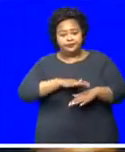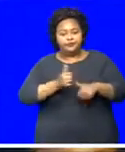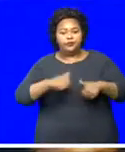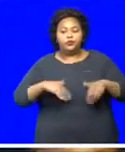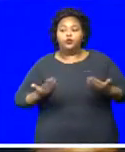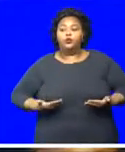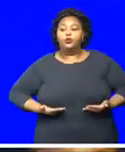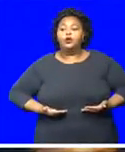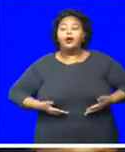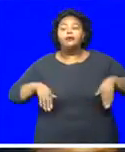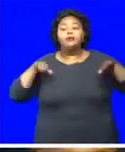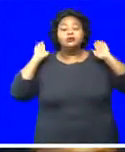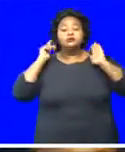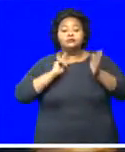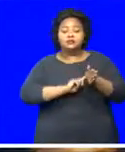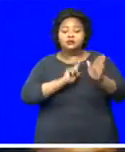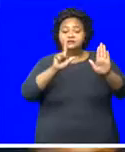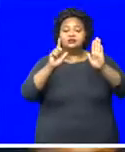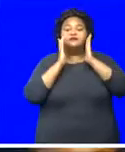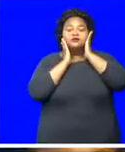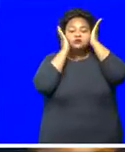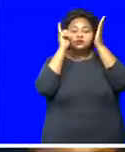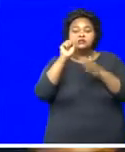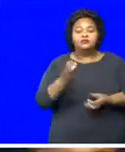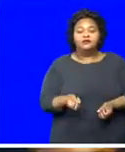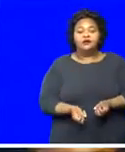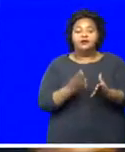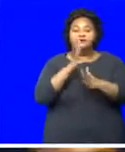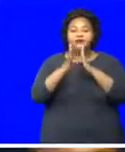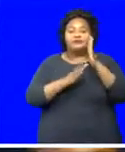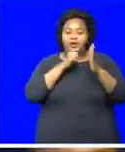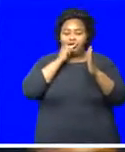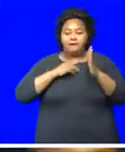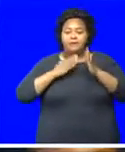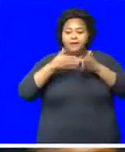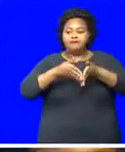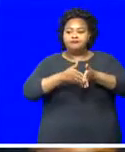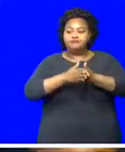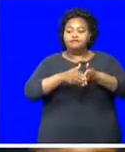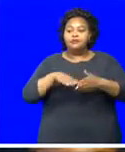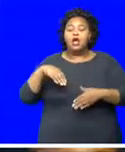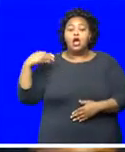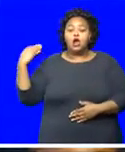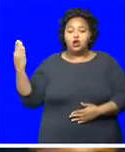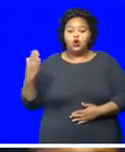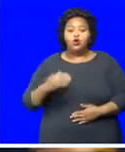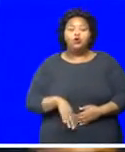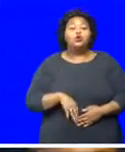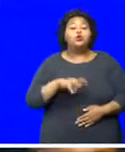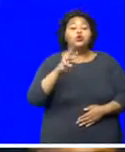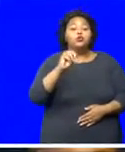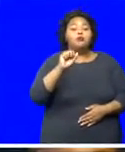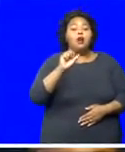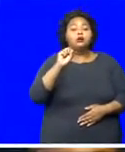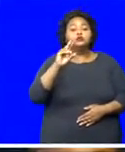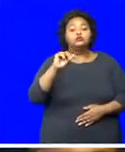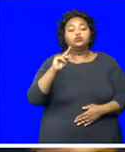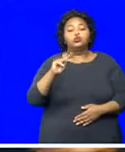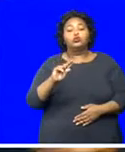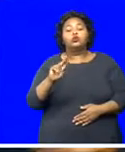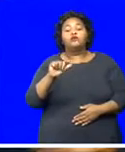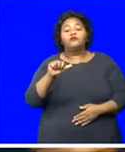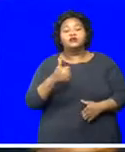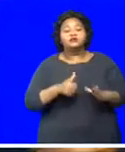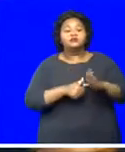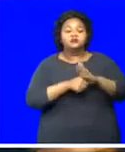Masahlamahle ngemgcibelo kwaba kuhle ukuthi siphinde sihlangane lapha ke Eswatini TV sihlanganiswa ngitoke Tindzaba tensimbi yesikhombisa kusihlole intathu hlake